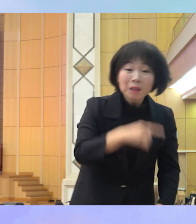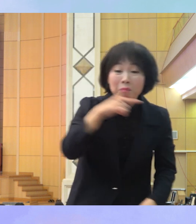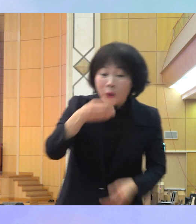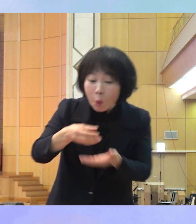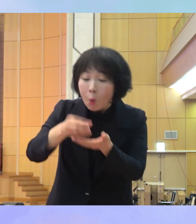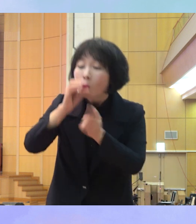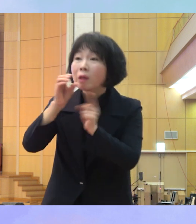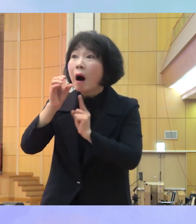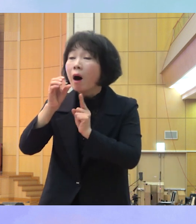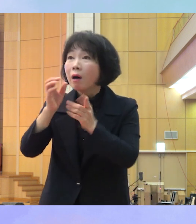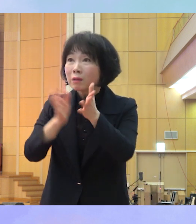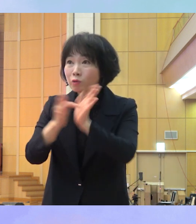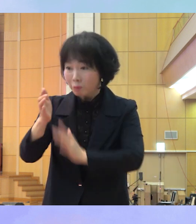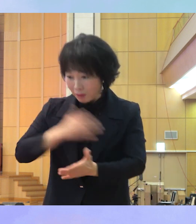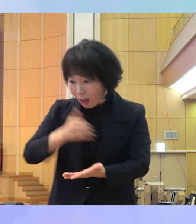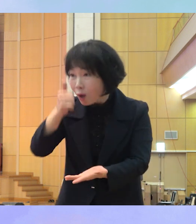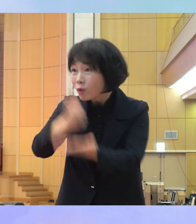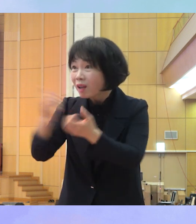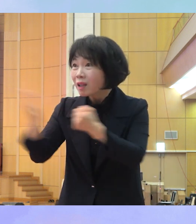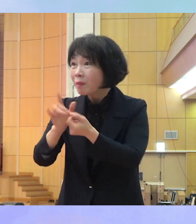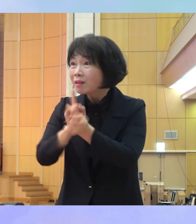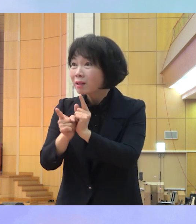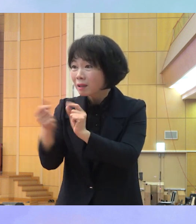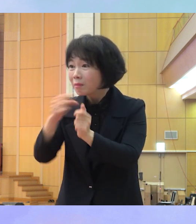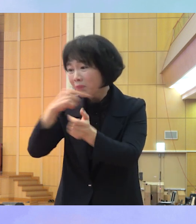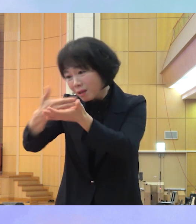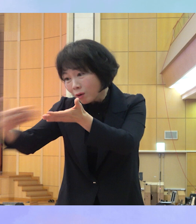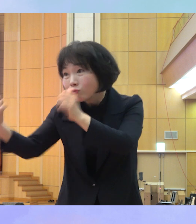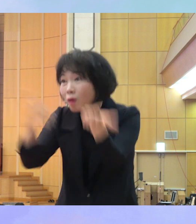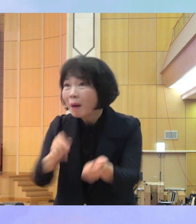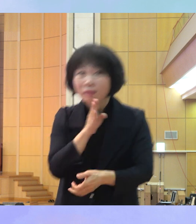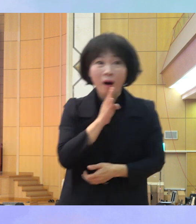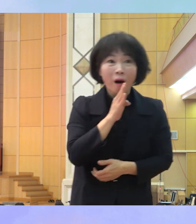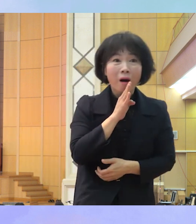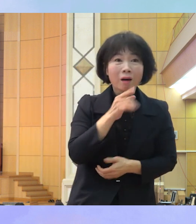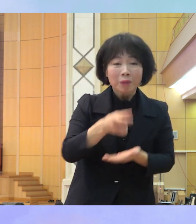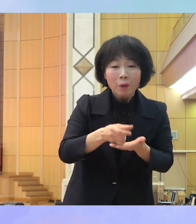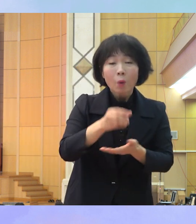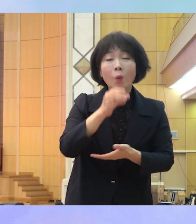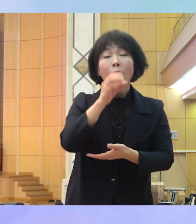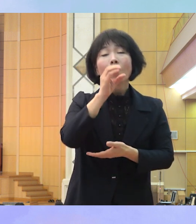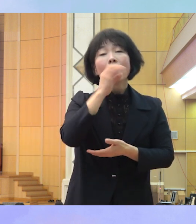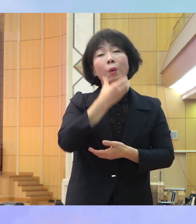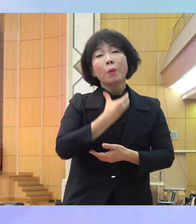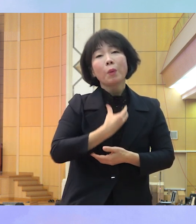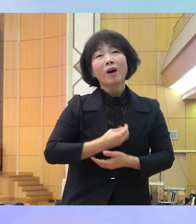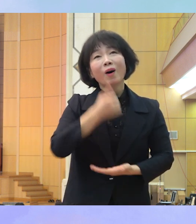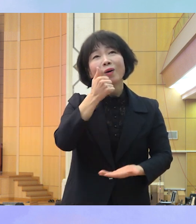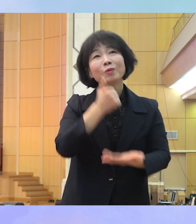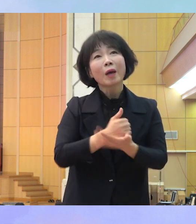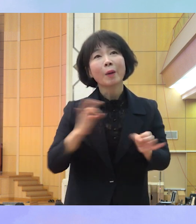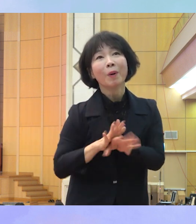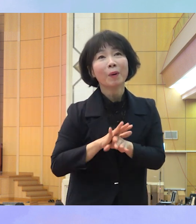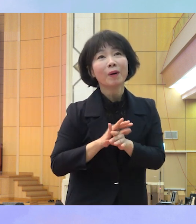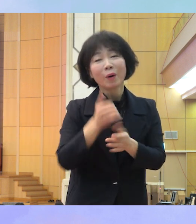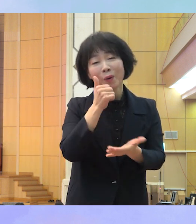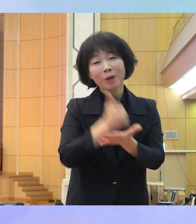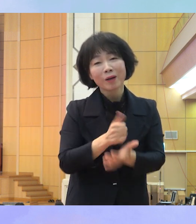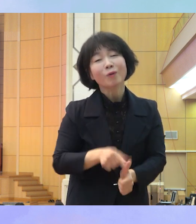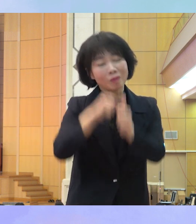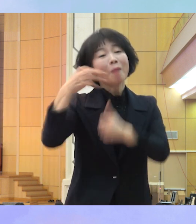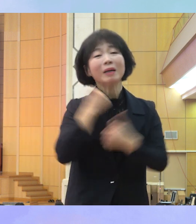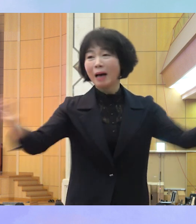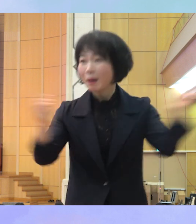되는데, 그런 믿음이 없이 먹으면 죄가 되니까 자기를 살피란 말이에요. 그런 믿음이